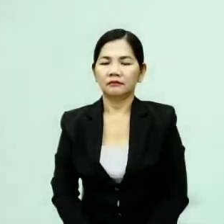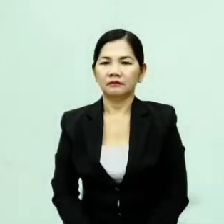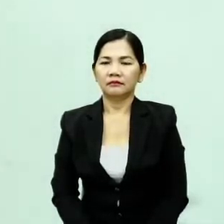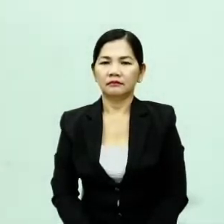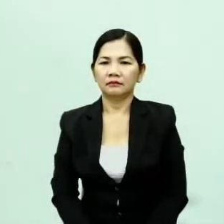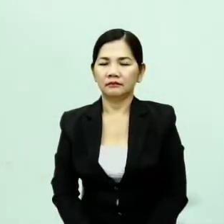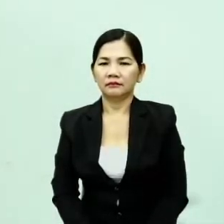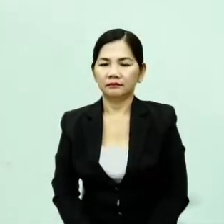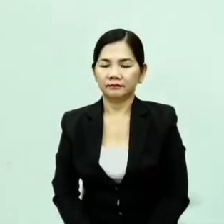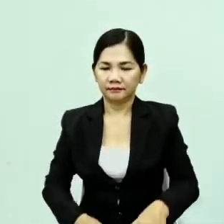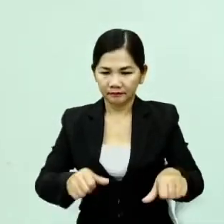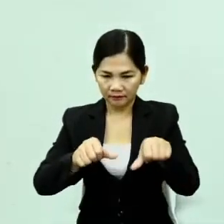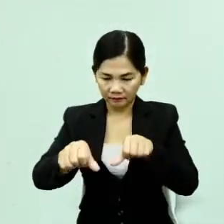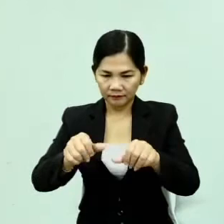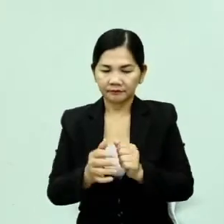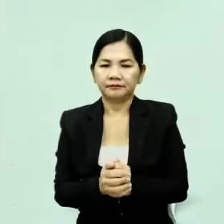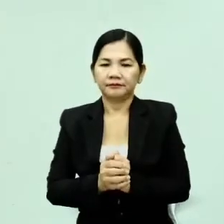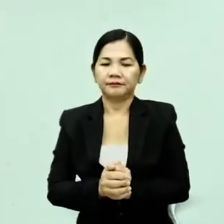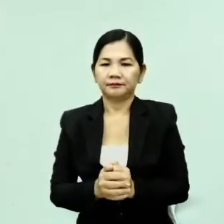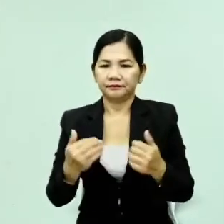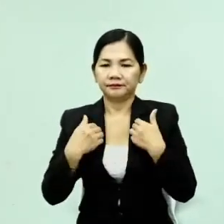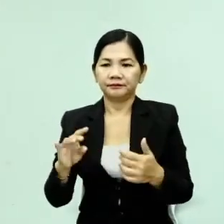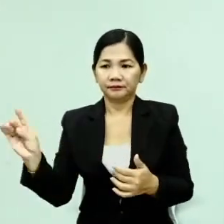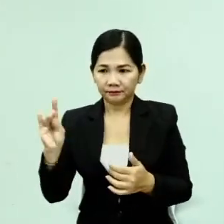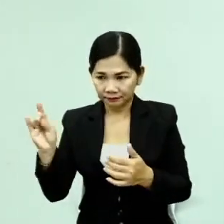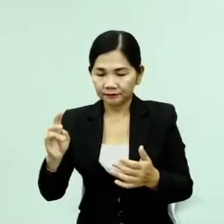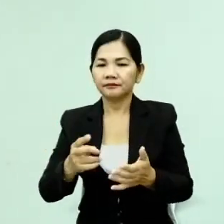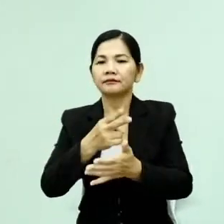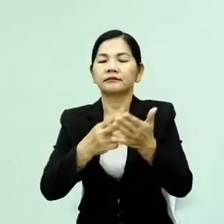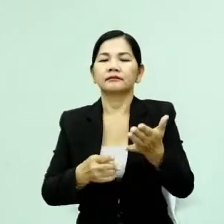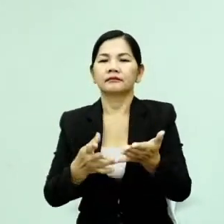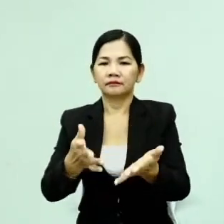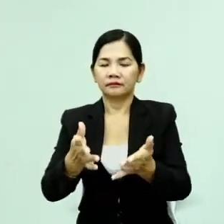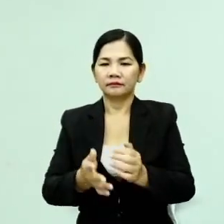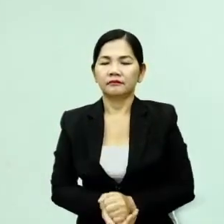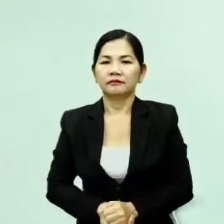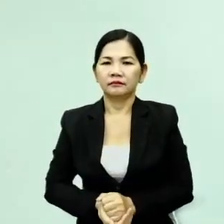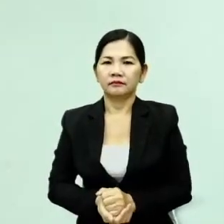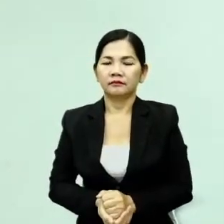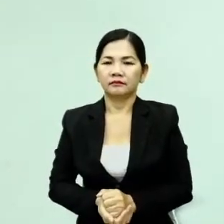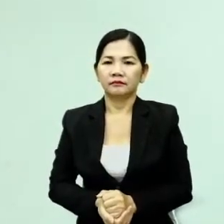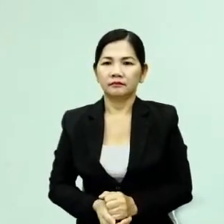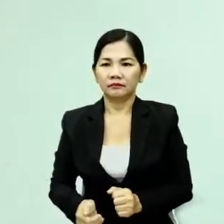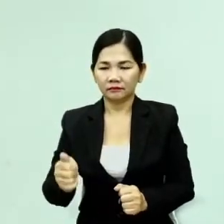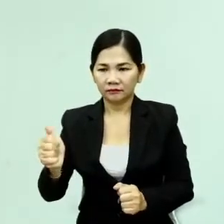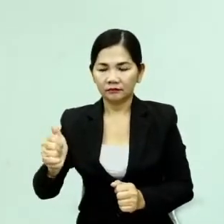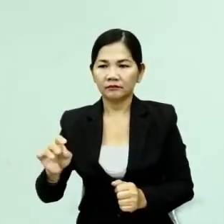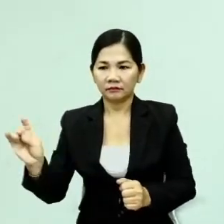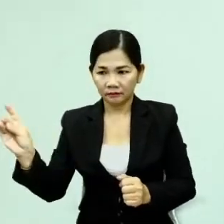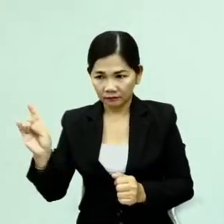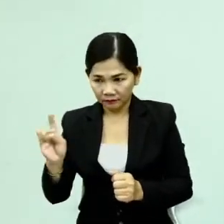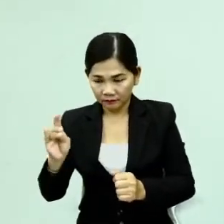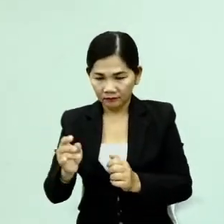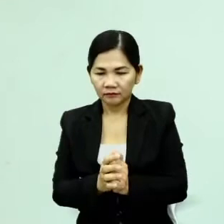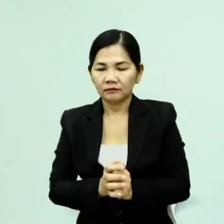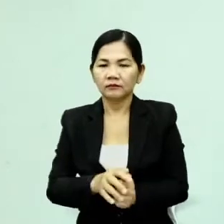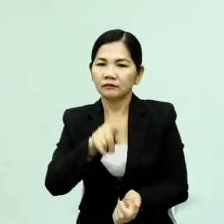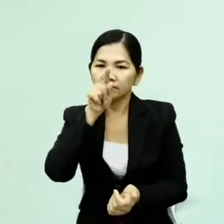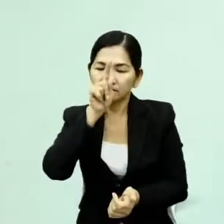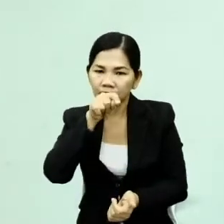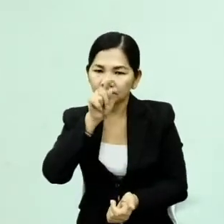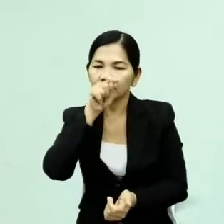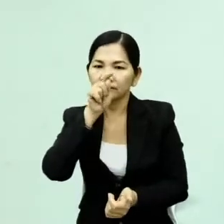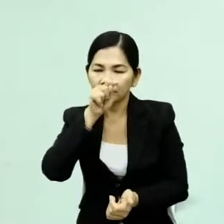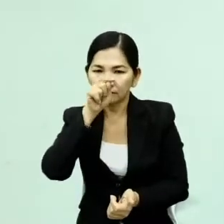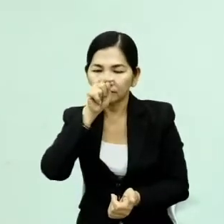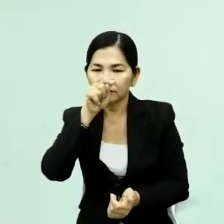cha lấy con mơ bằng to tiền mớ cha ta chỉ rục sạch rồi vậy ta con cha là ổn á cứ chỉ rục sạch cha sạch mòn